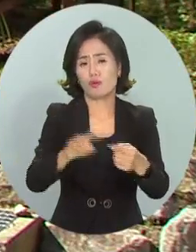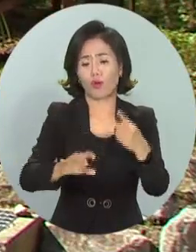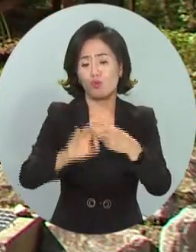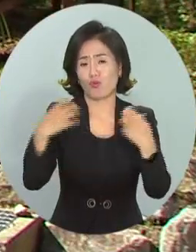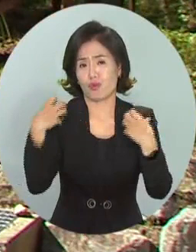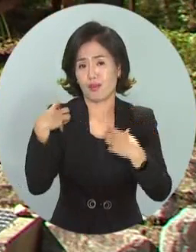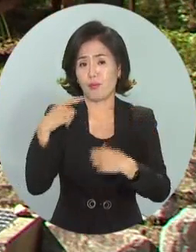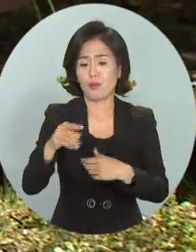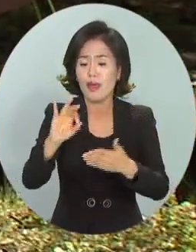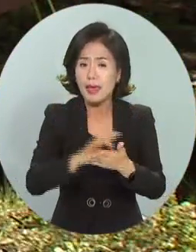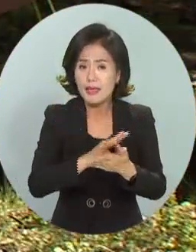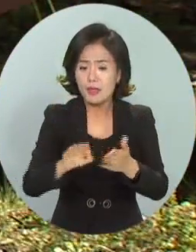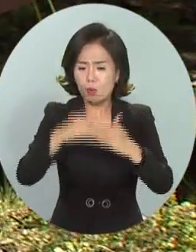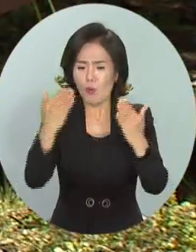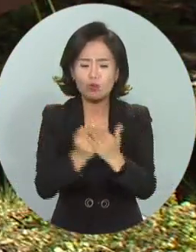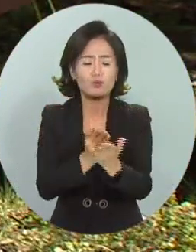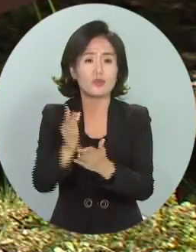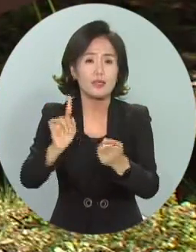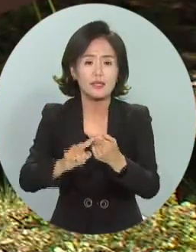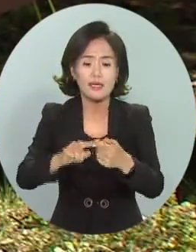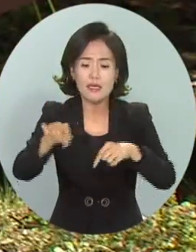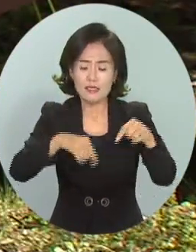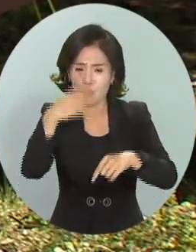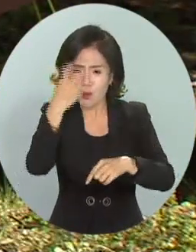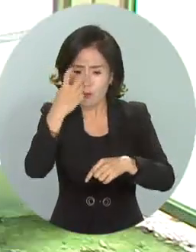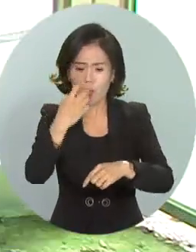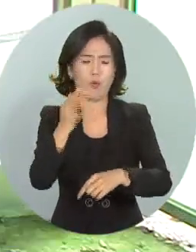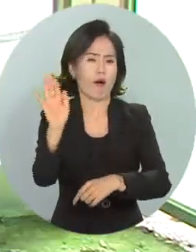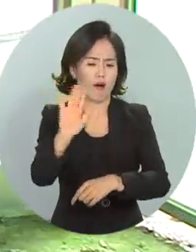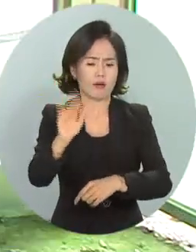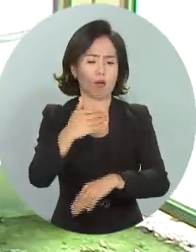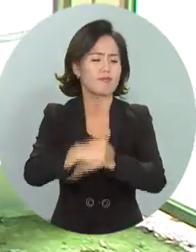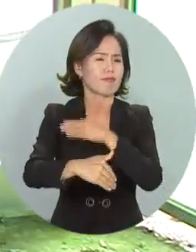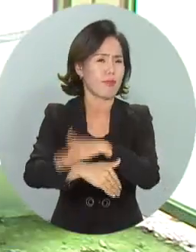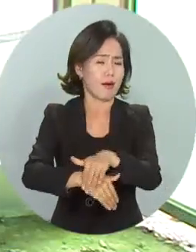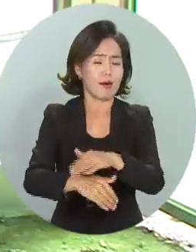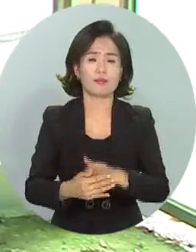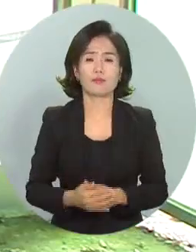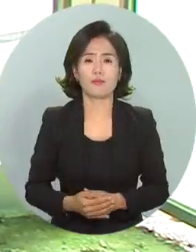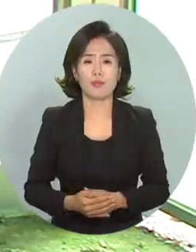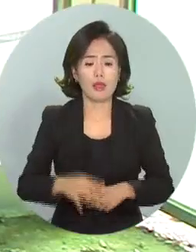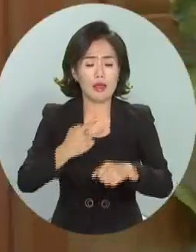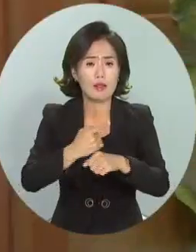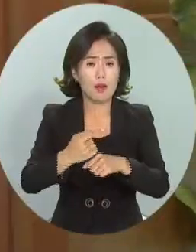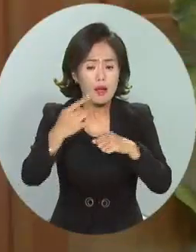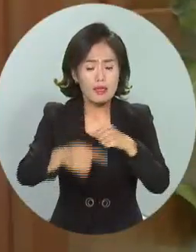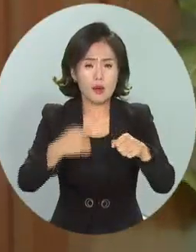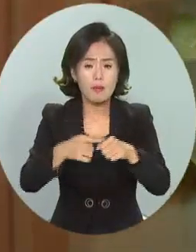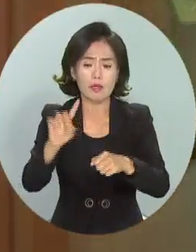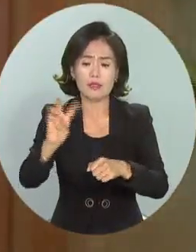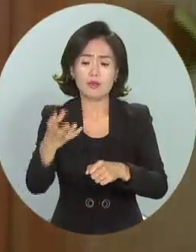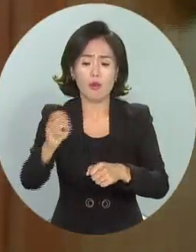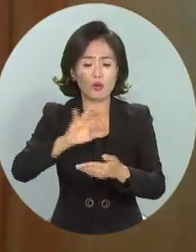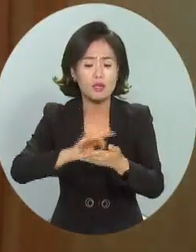내년부터 예산을 포함한 모든 분야에서지도 감독을 하지 않겠다고 손을 뗐습니다 매년 수십억 원의 혈세가